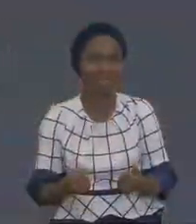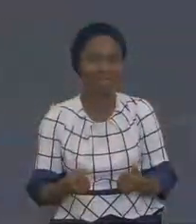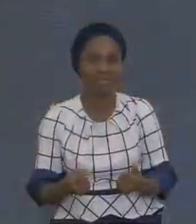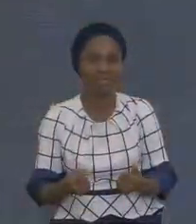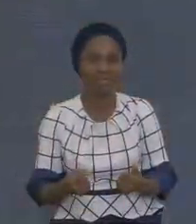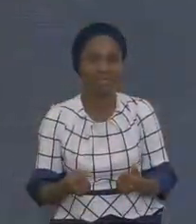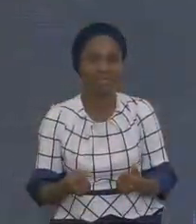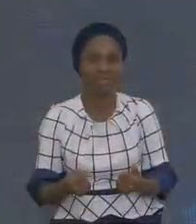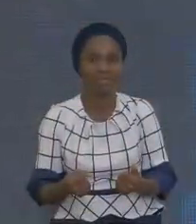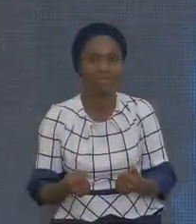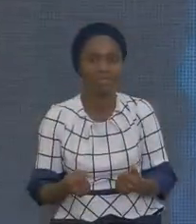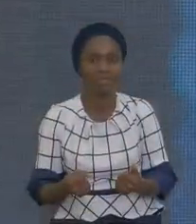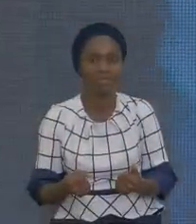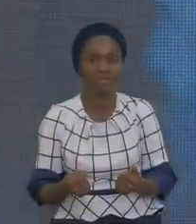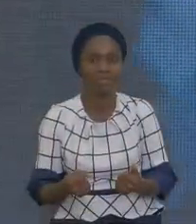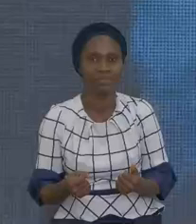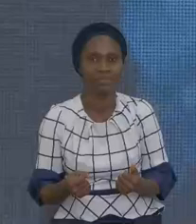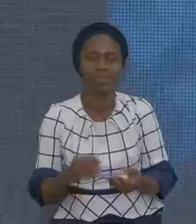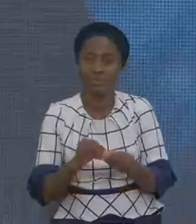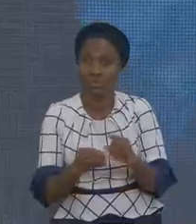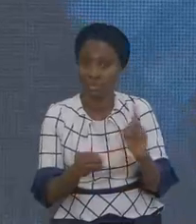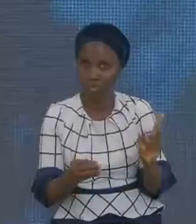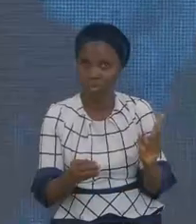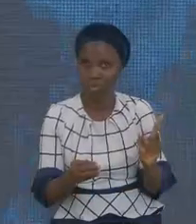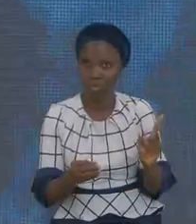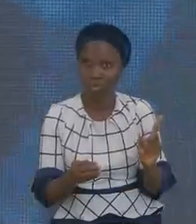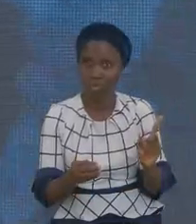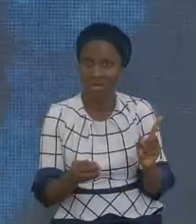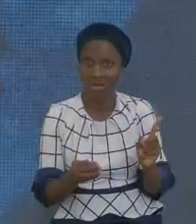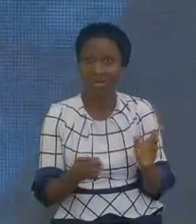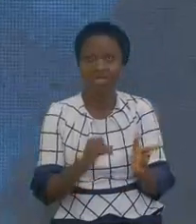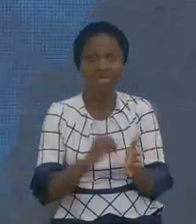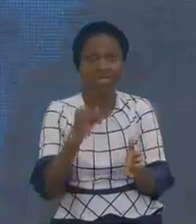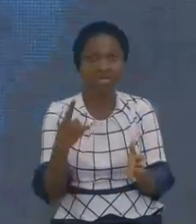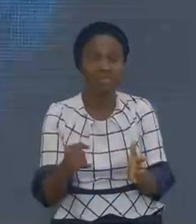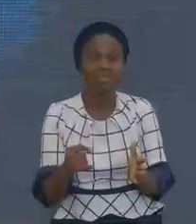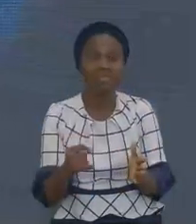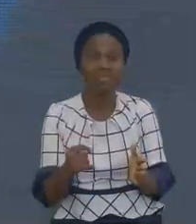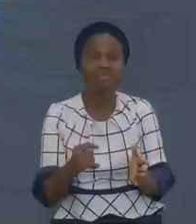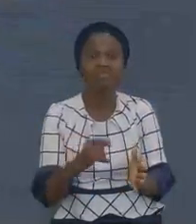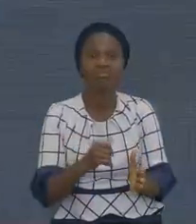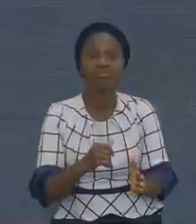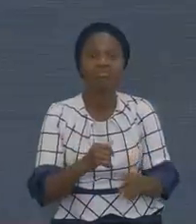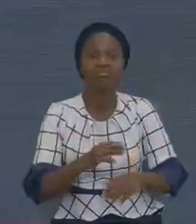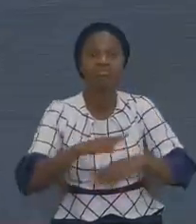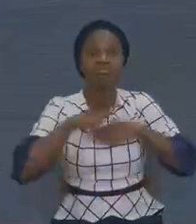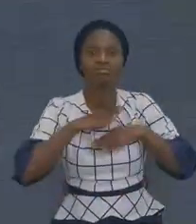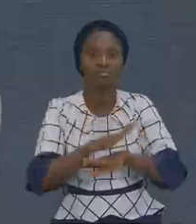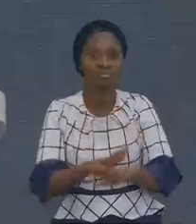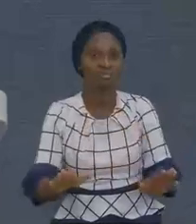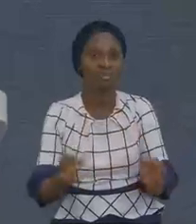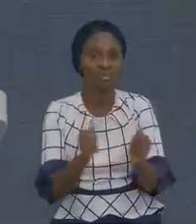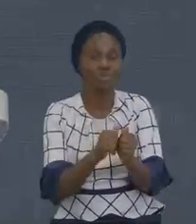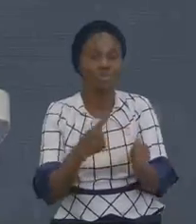Premièrement, l'insatisfaction à l'égard de la voie barricadée des